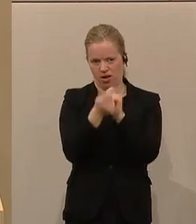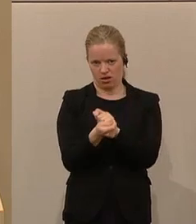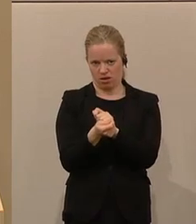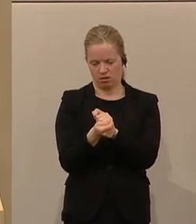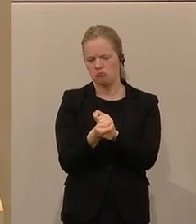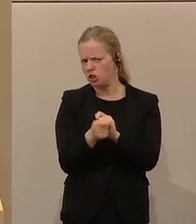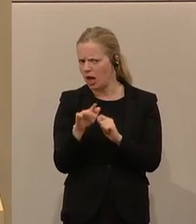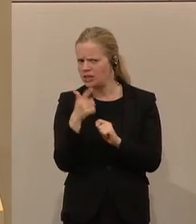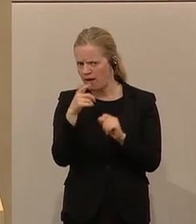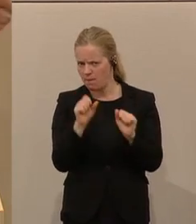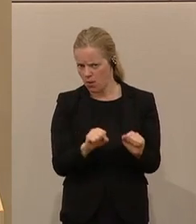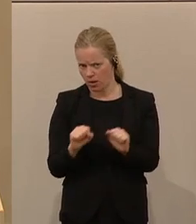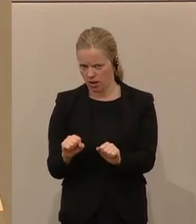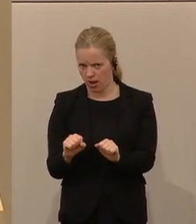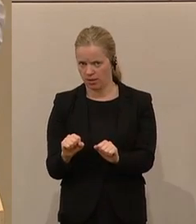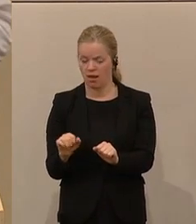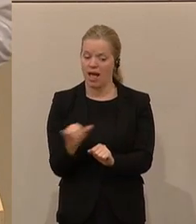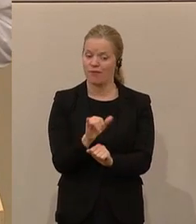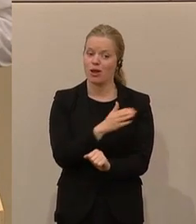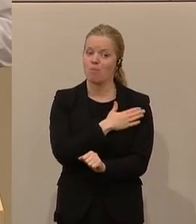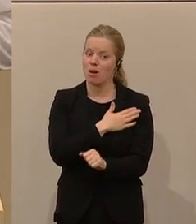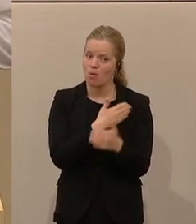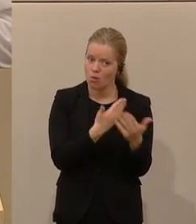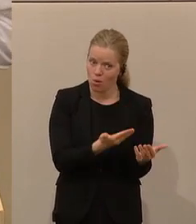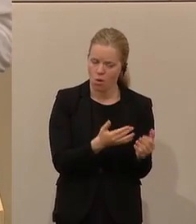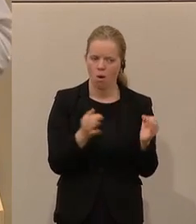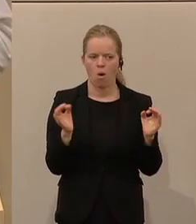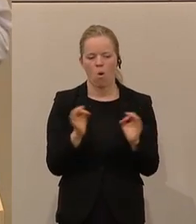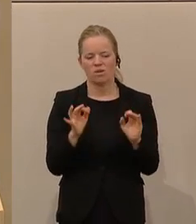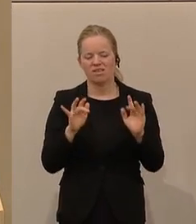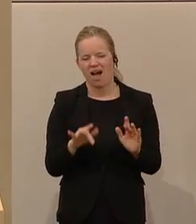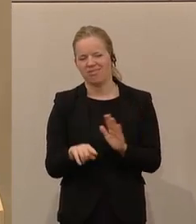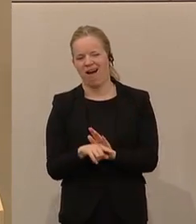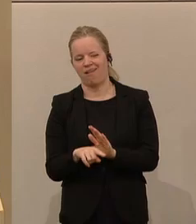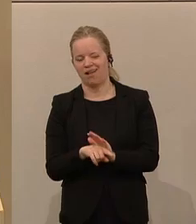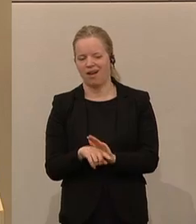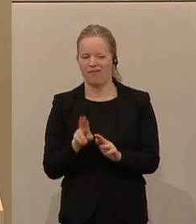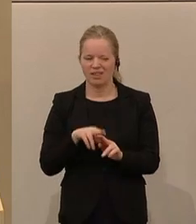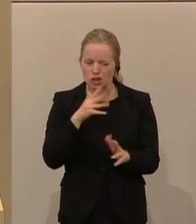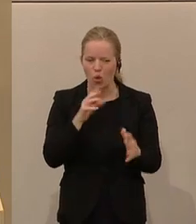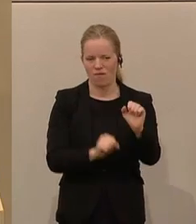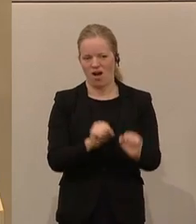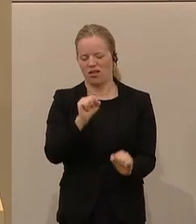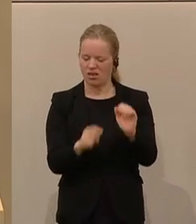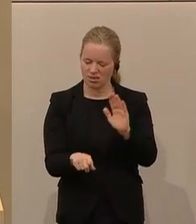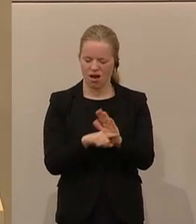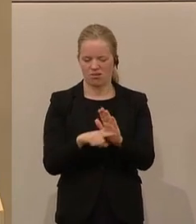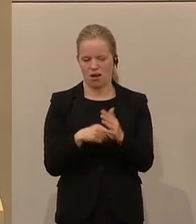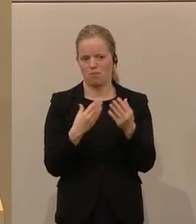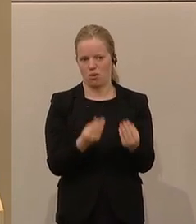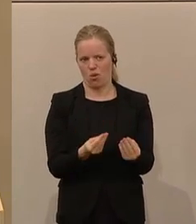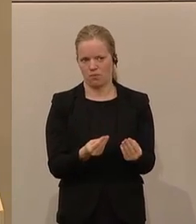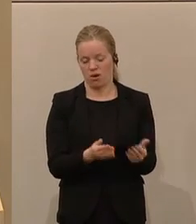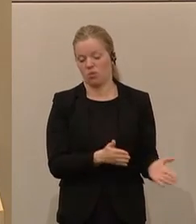zwei Möglichkeiten. Entweder man belohnt sie oder sie haben Nachteile, wenn sie sich nicht so verhalten, wie man das will. Und